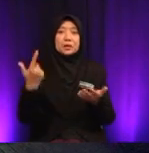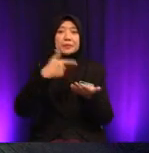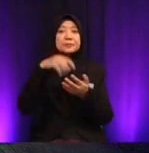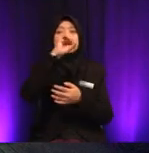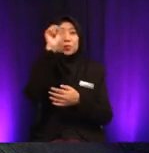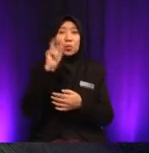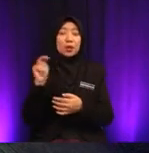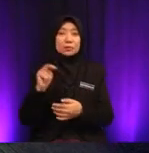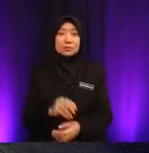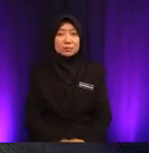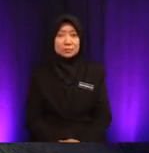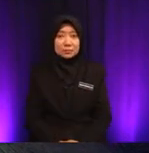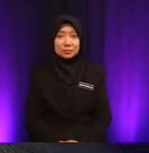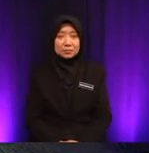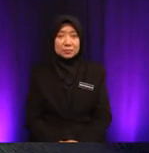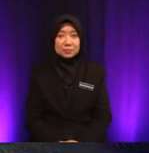oke